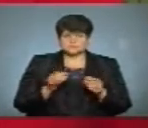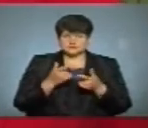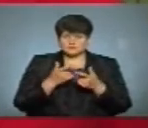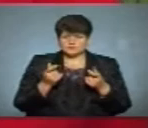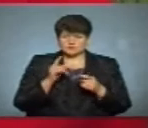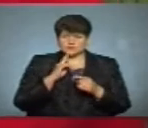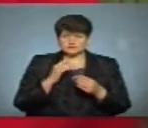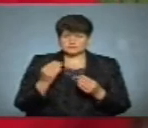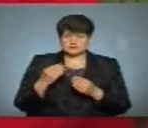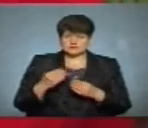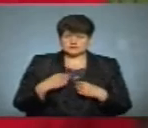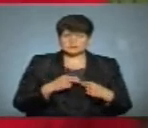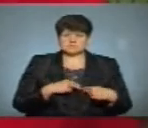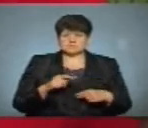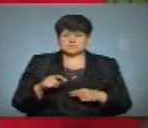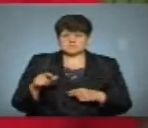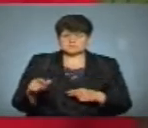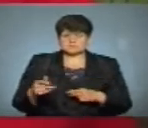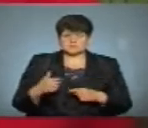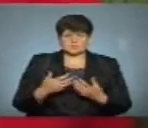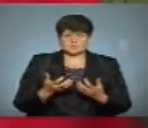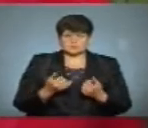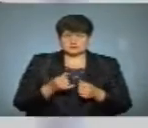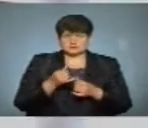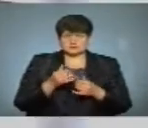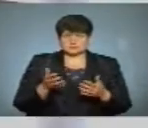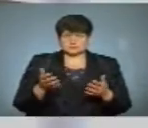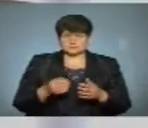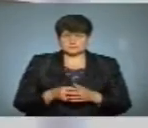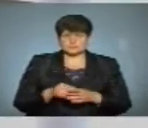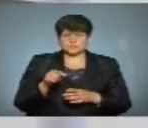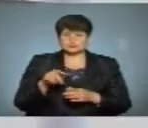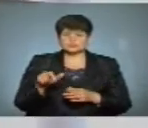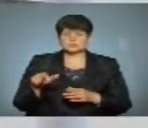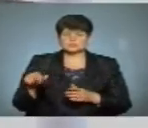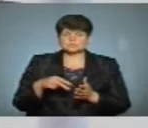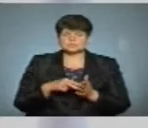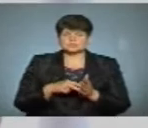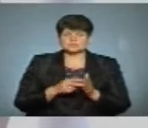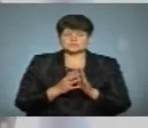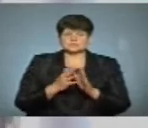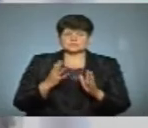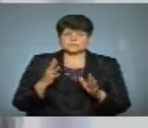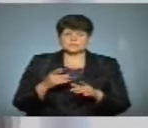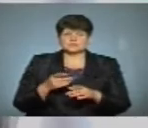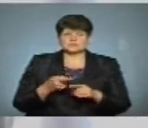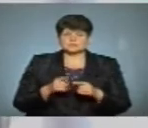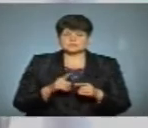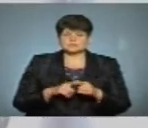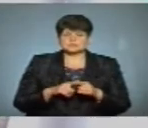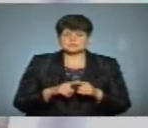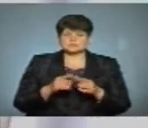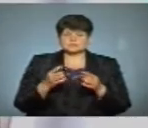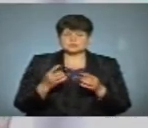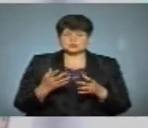надасть нам кваліфікований працівник, то отримати неможливо. Оце ви, що люди стоять, то відносяться до людей як чого до рабів. Чого до нас відносяться? Не по-людськи. Просто